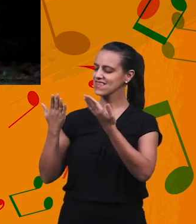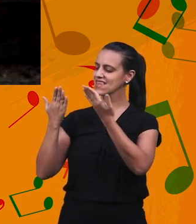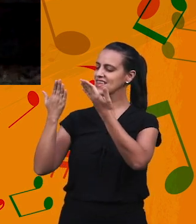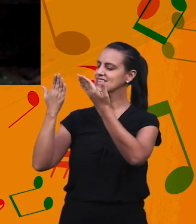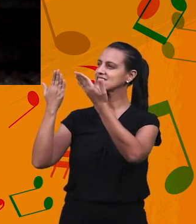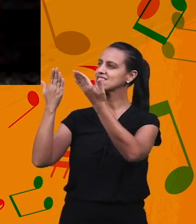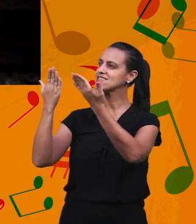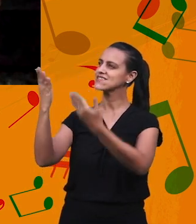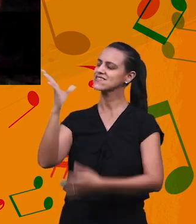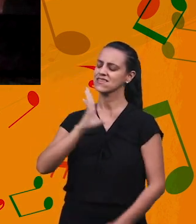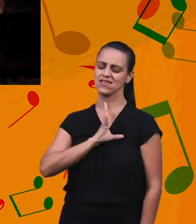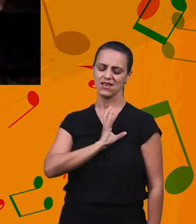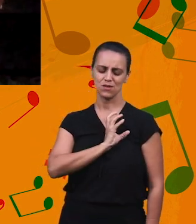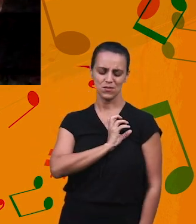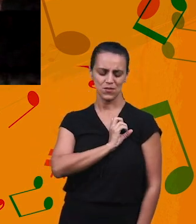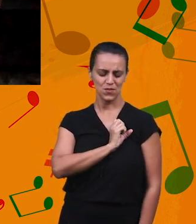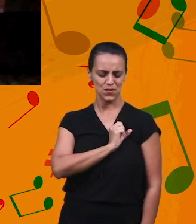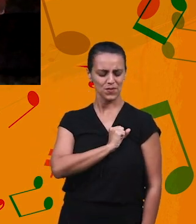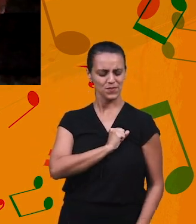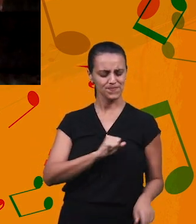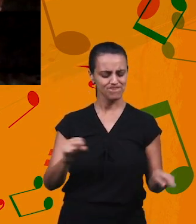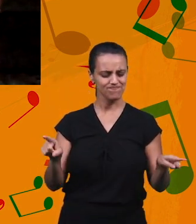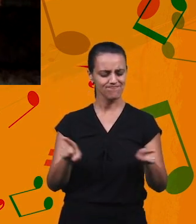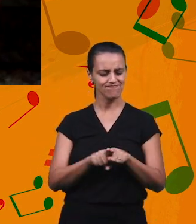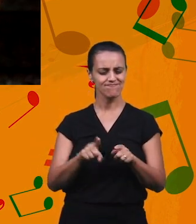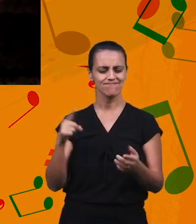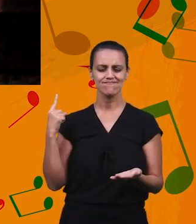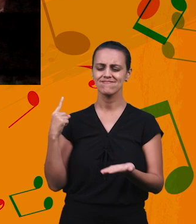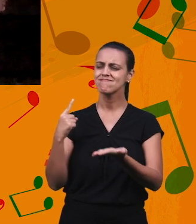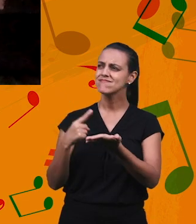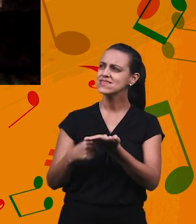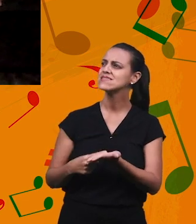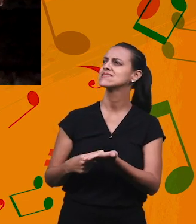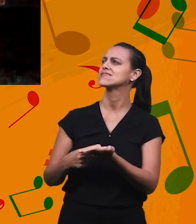como oferta de amor e